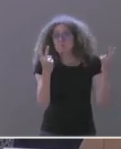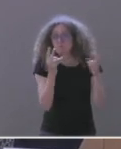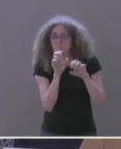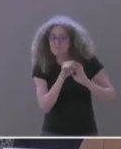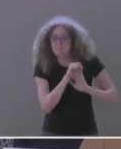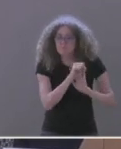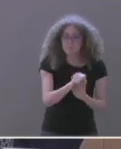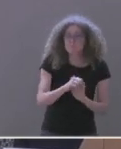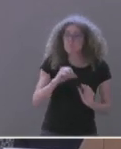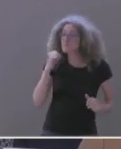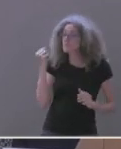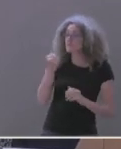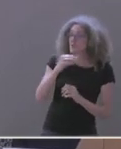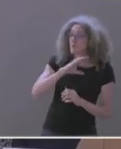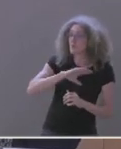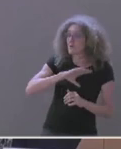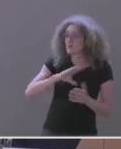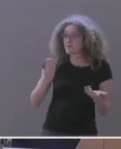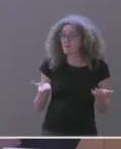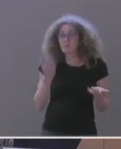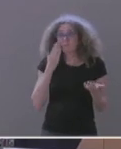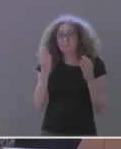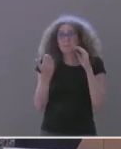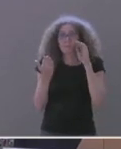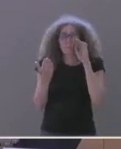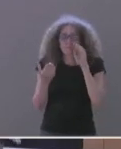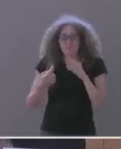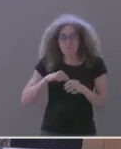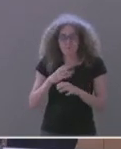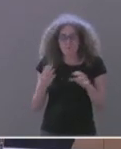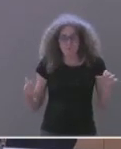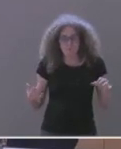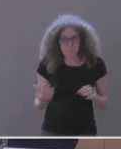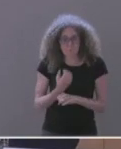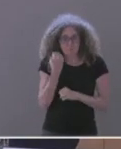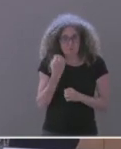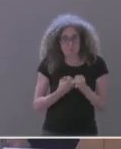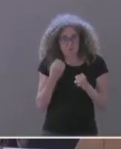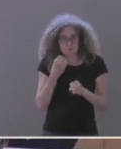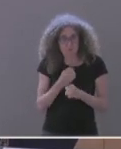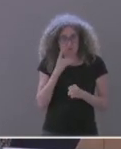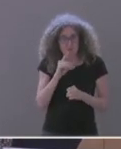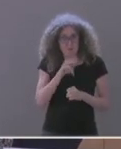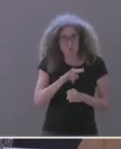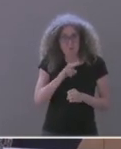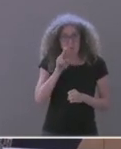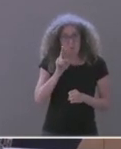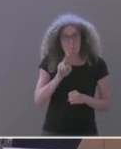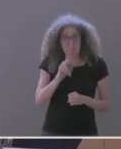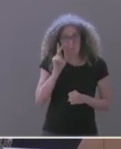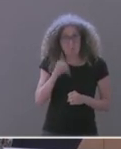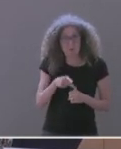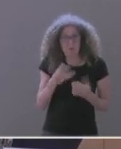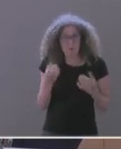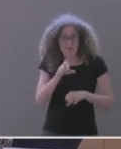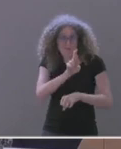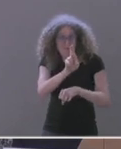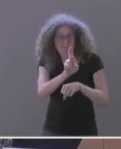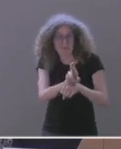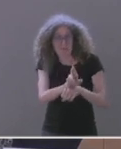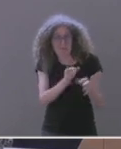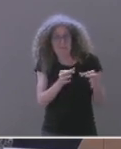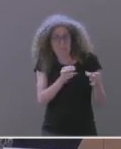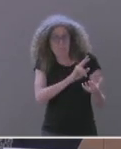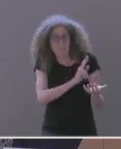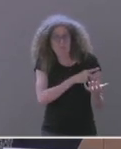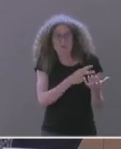ces zones d'aménagement public, si on arrive à mettre en place des DUP réserves foncières, c'est ce que j'ai fait dans ma commune, on aboutit à un prix moyen au mètre carré de 30